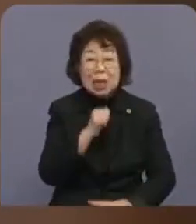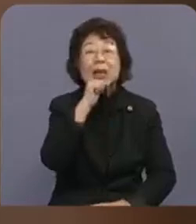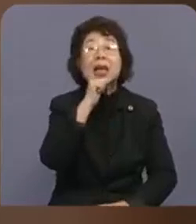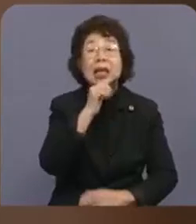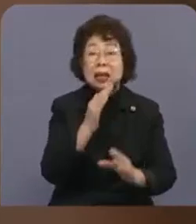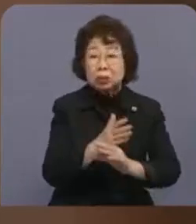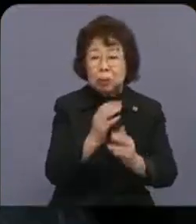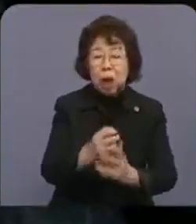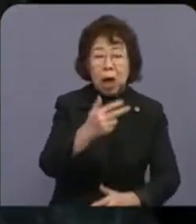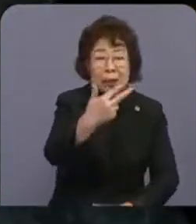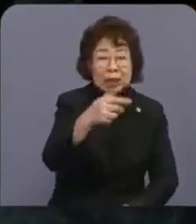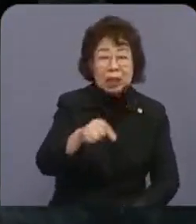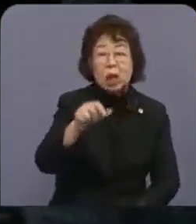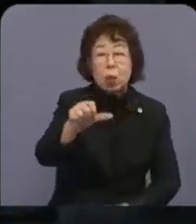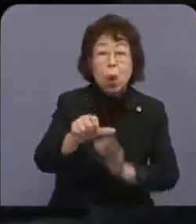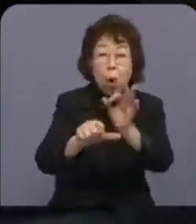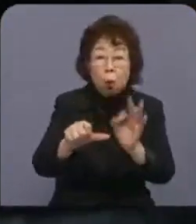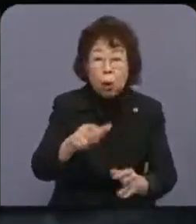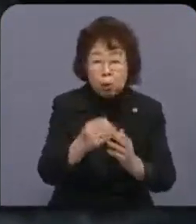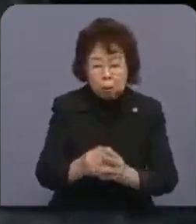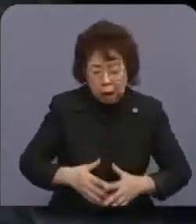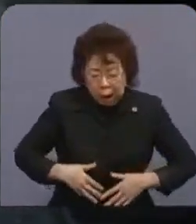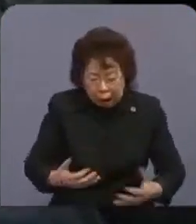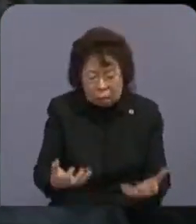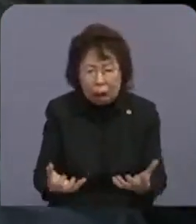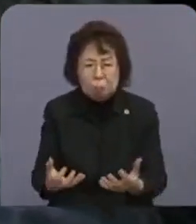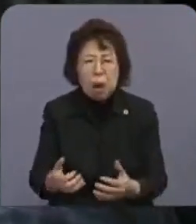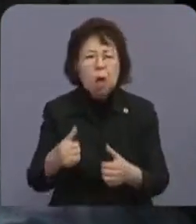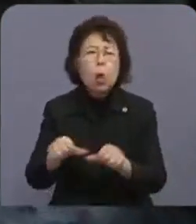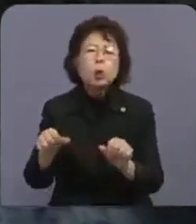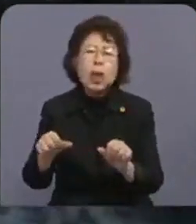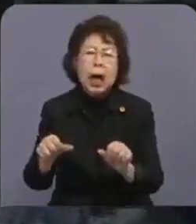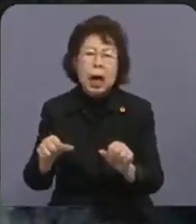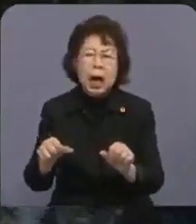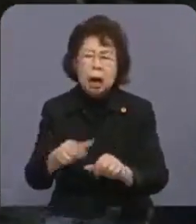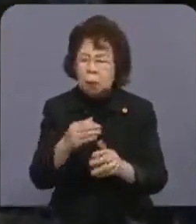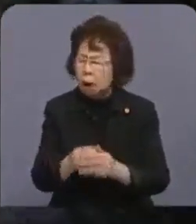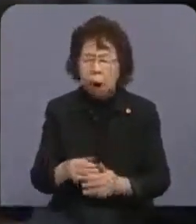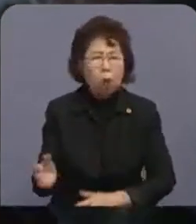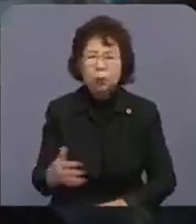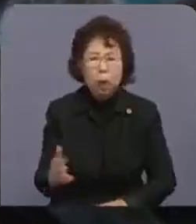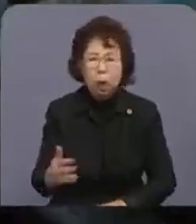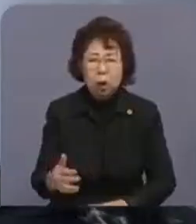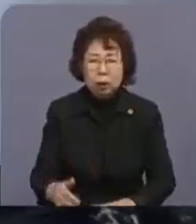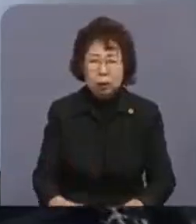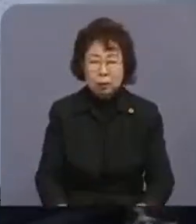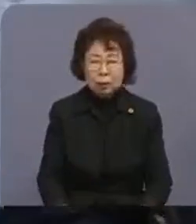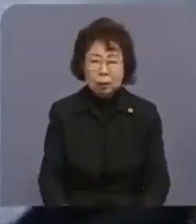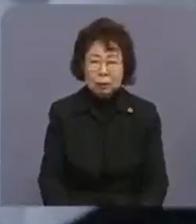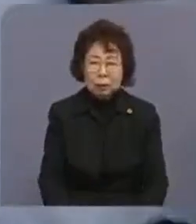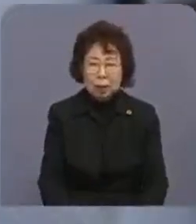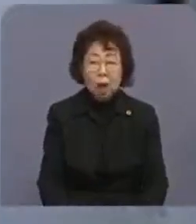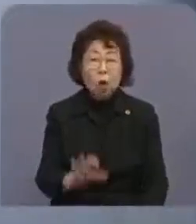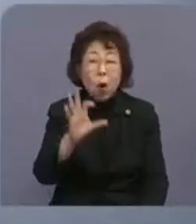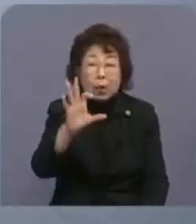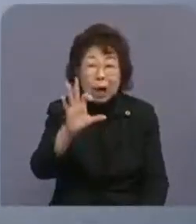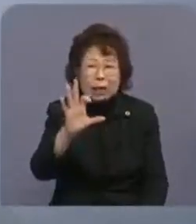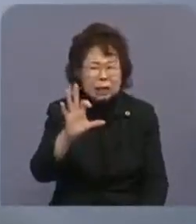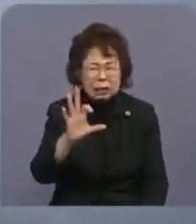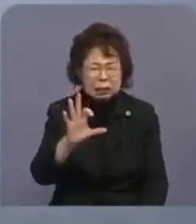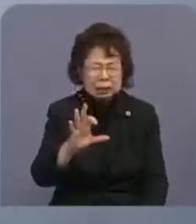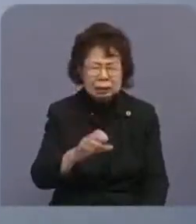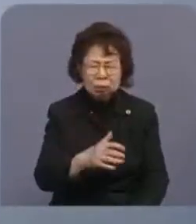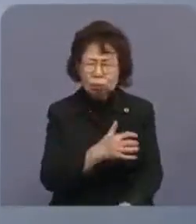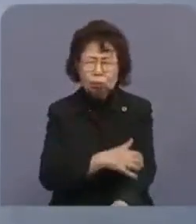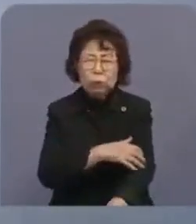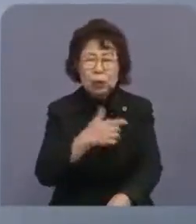중 7.5%는 난방시설이 고장났거나 아예 없었습니다. 화장실 쓰기도